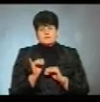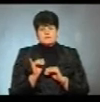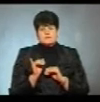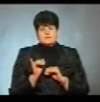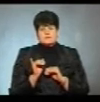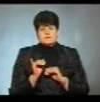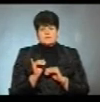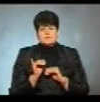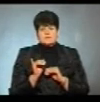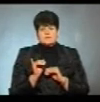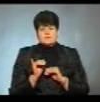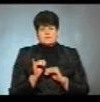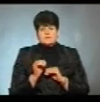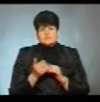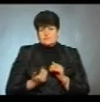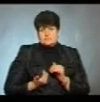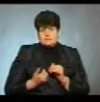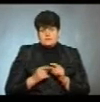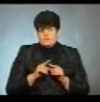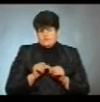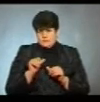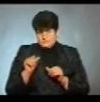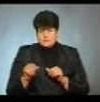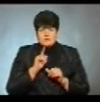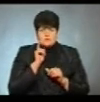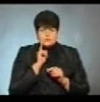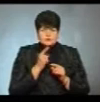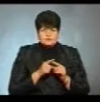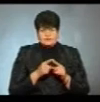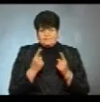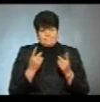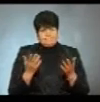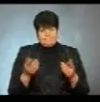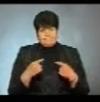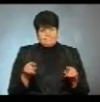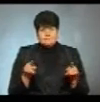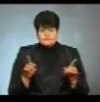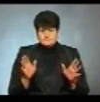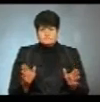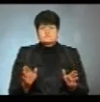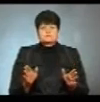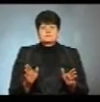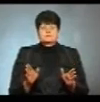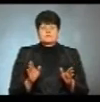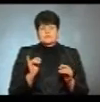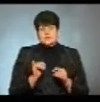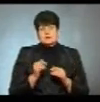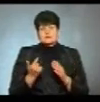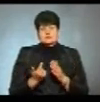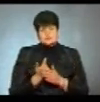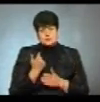світських інститутів, особливо для молоді, це мало значущі. От. І, ну, знову ж